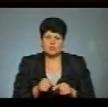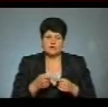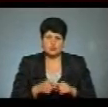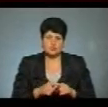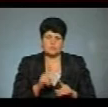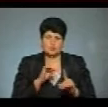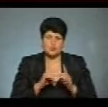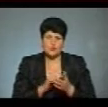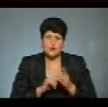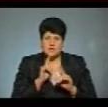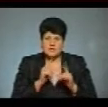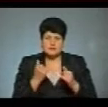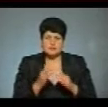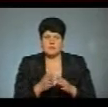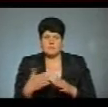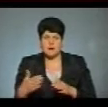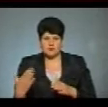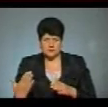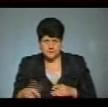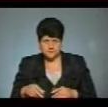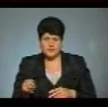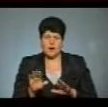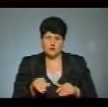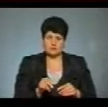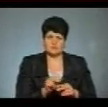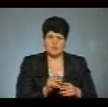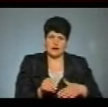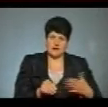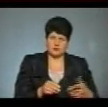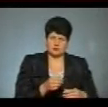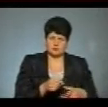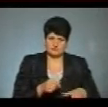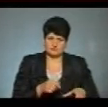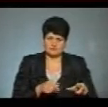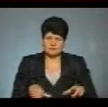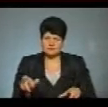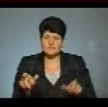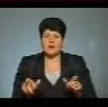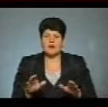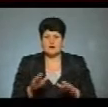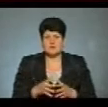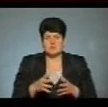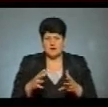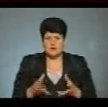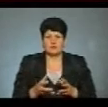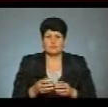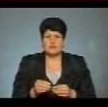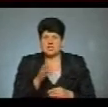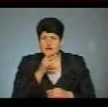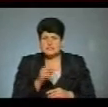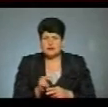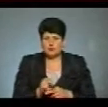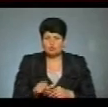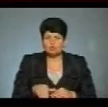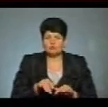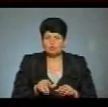ремонтують праву проїзну частину дороги, також мають зробити ліву. Загальна площа ремонту буде понад 5 тисяч квадратних метрів. На час ремонту рух